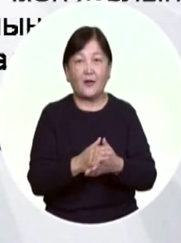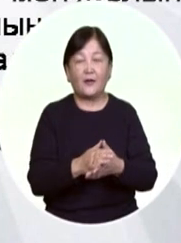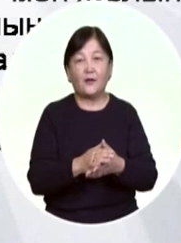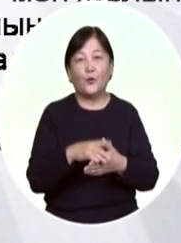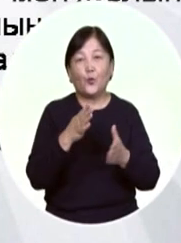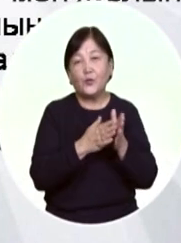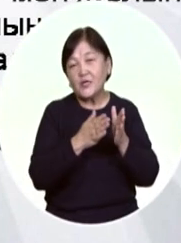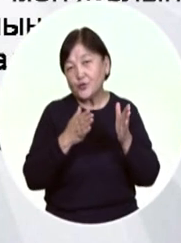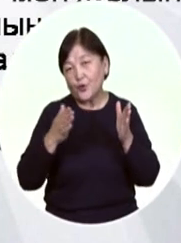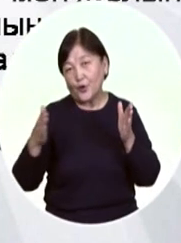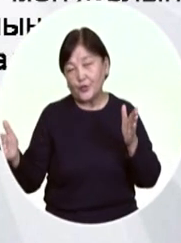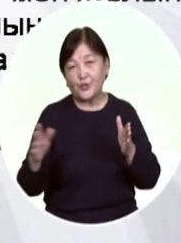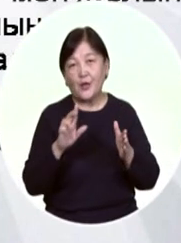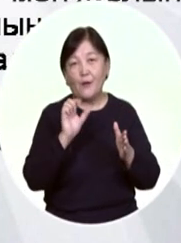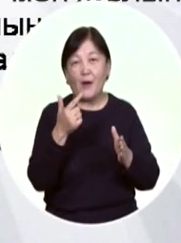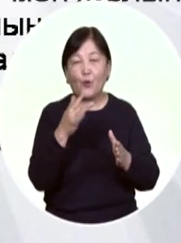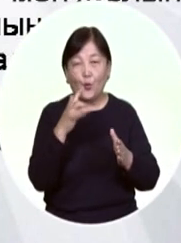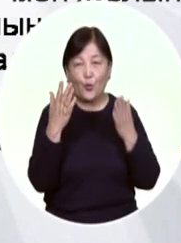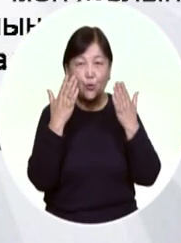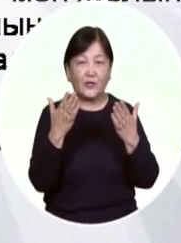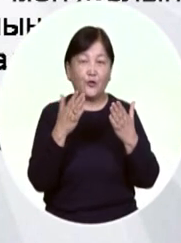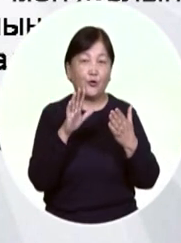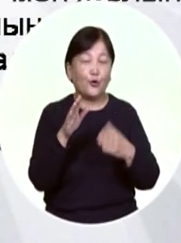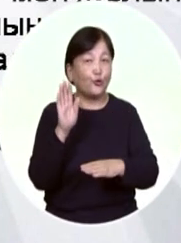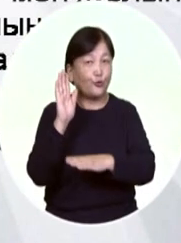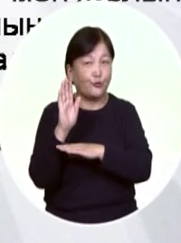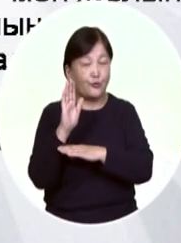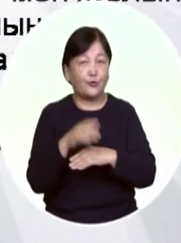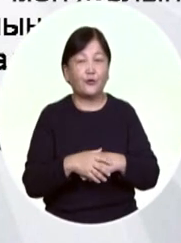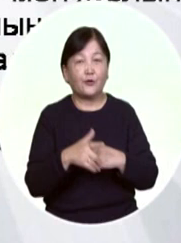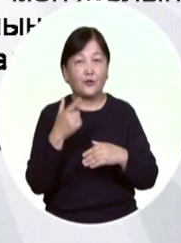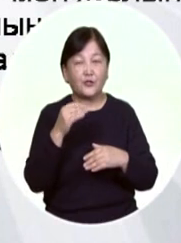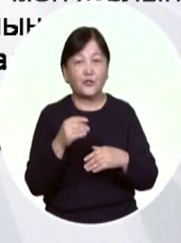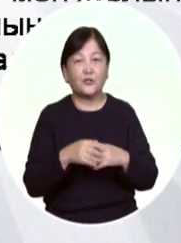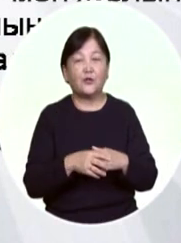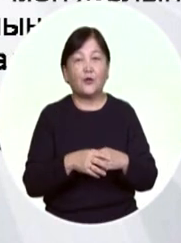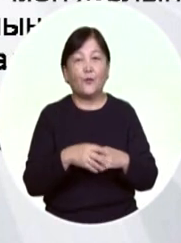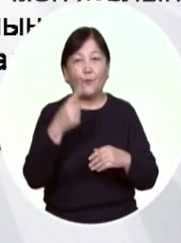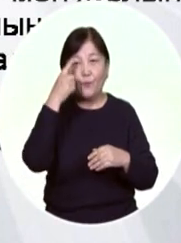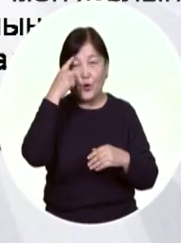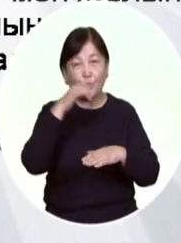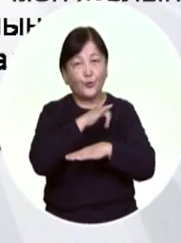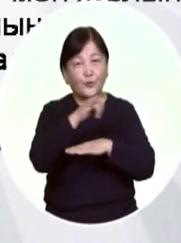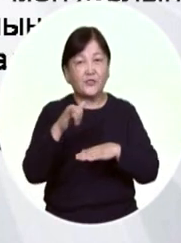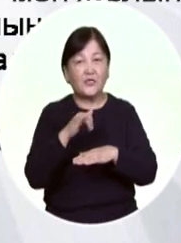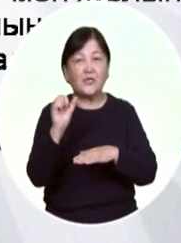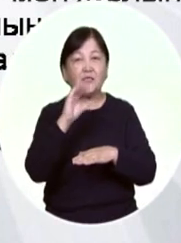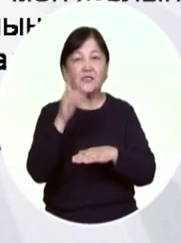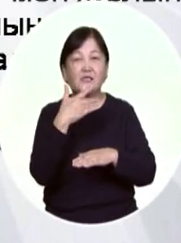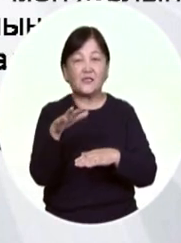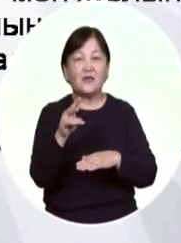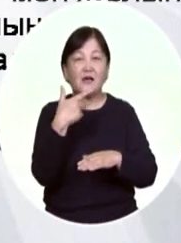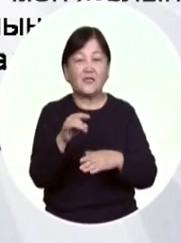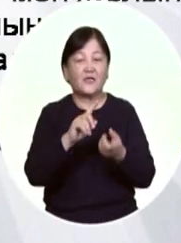энэ бага хурлын тэргүүлэгч засгийн газар гэдэг маань одоо Монгол Улсын засгийн газар гэсэн ийм гүйцэтгэх байгууллага байгааг